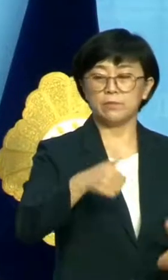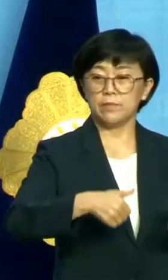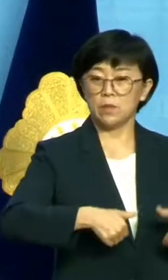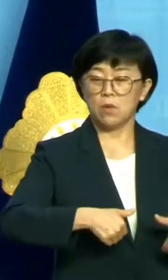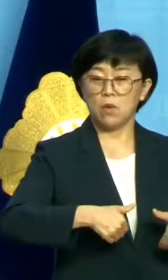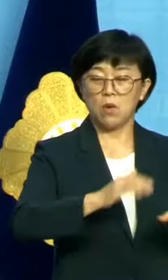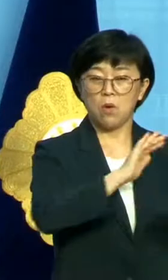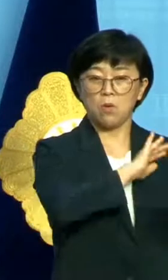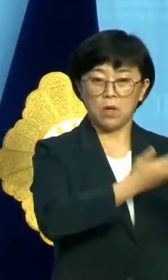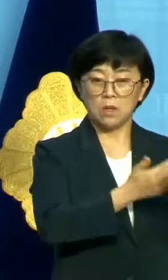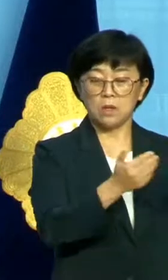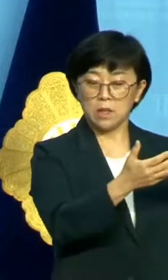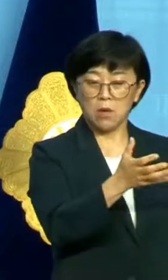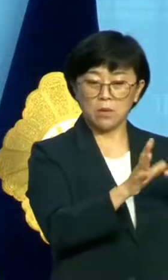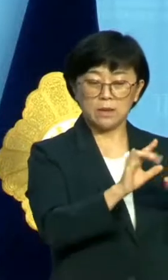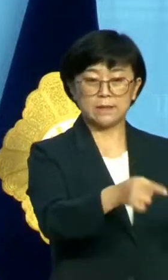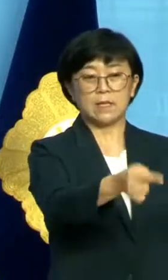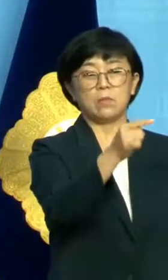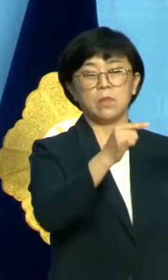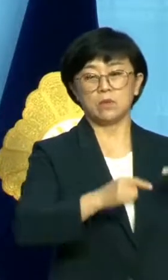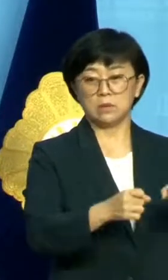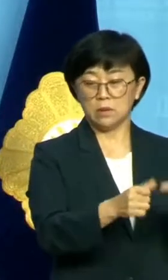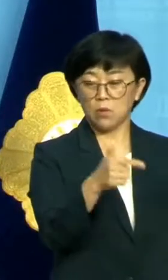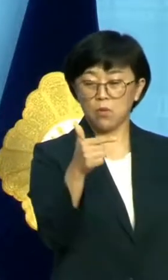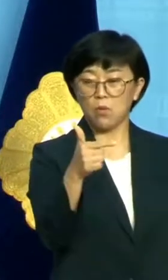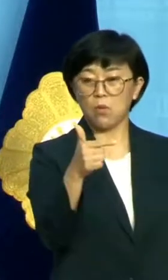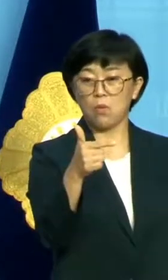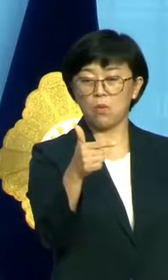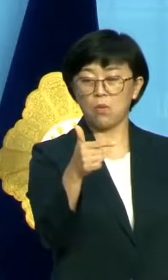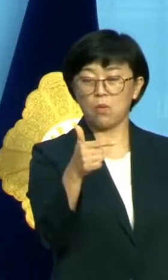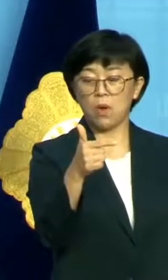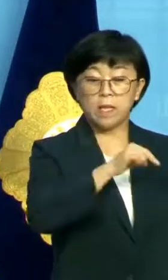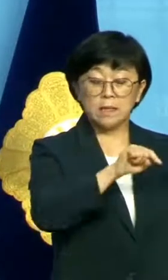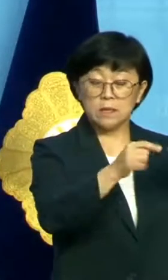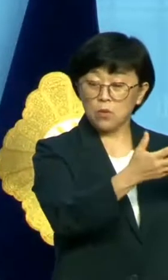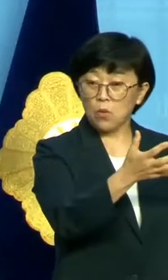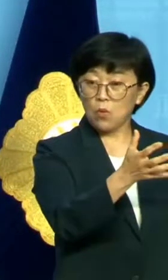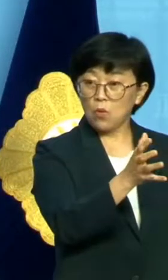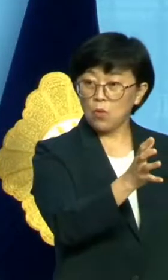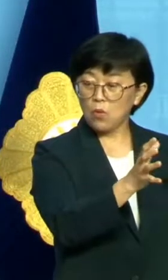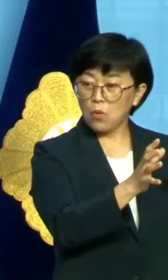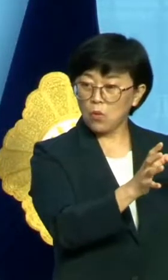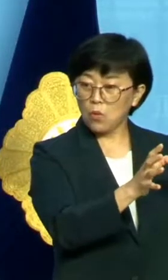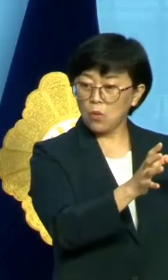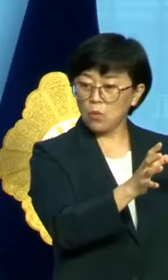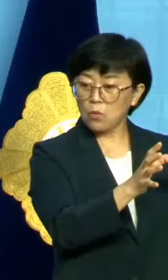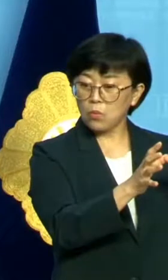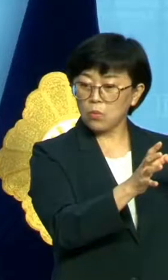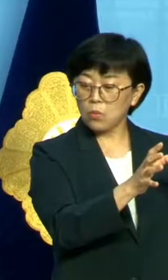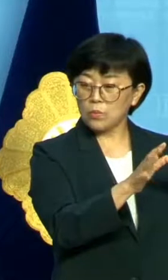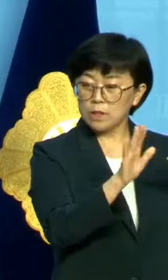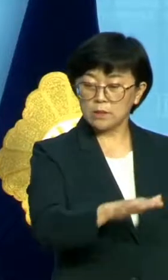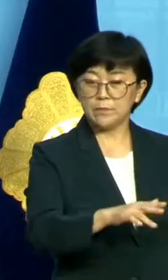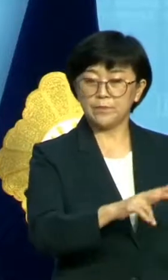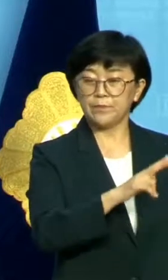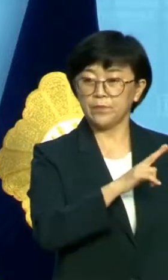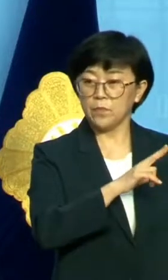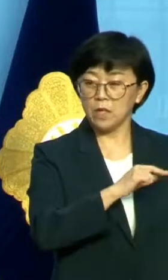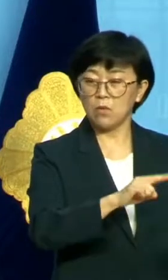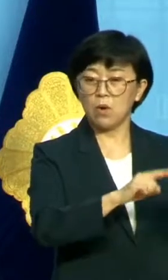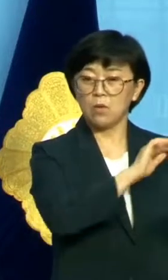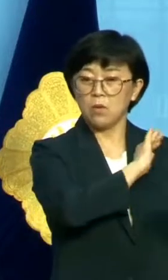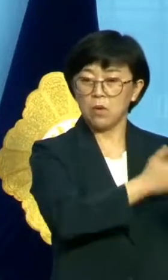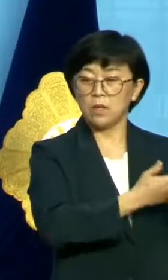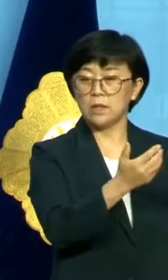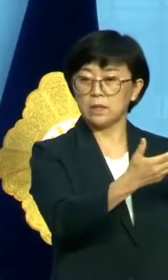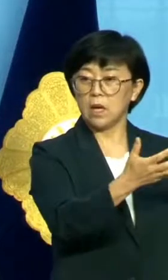권한과 참여를 우선 확대하도록 하겠습니다. 지도부 선출 시에 현재는 대의원과 권리당원의